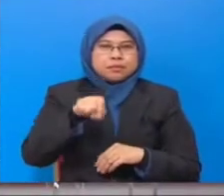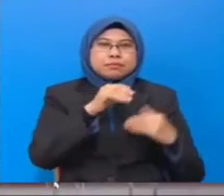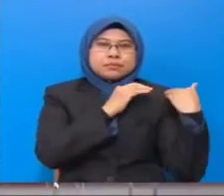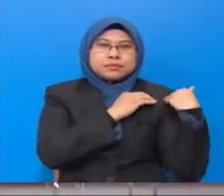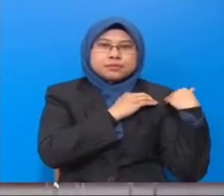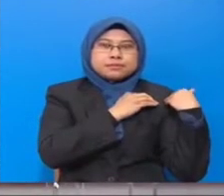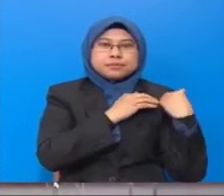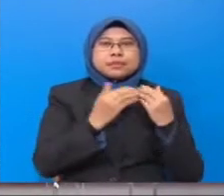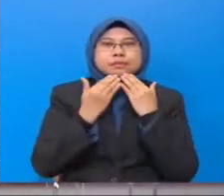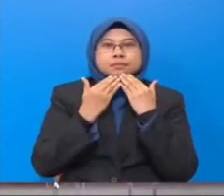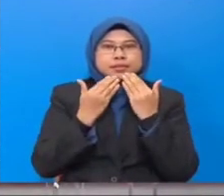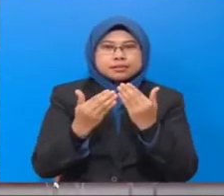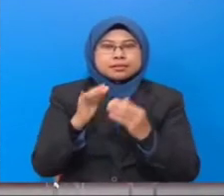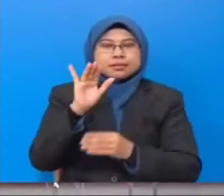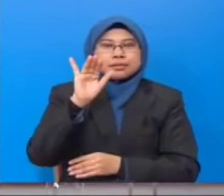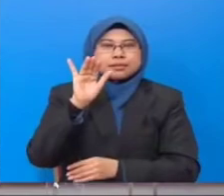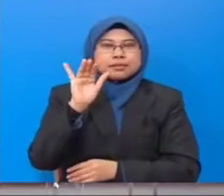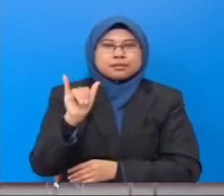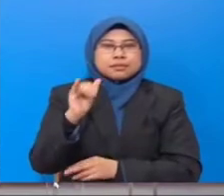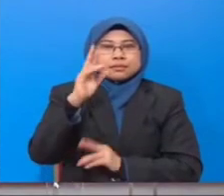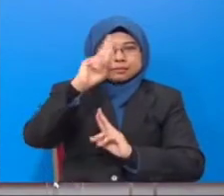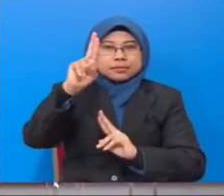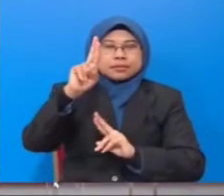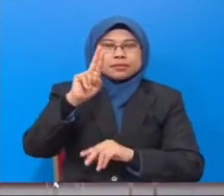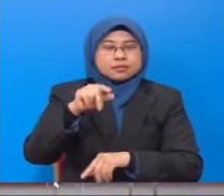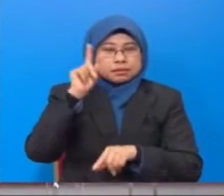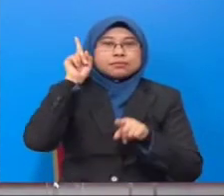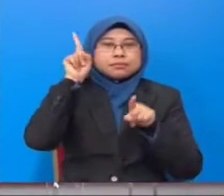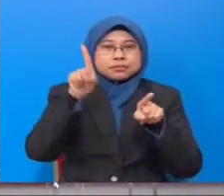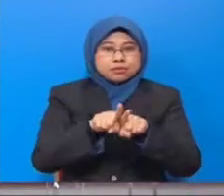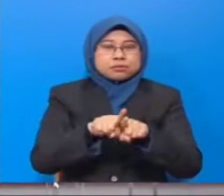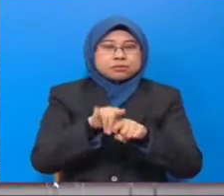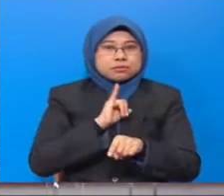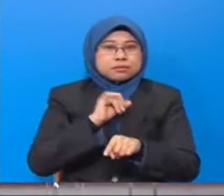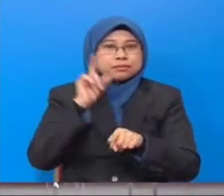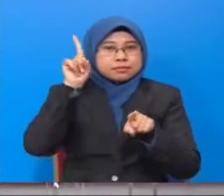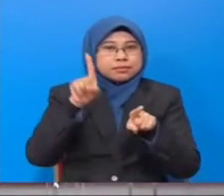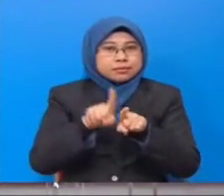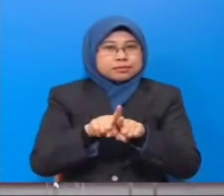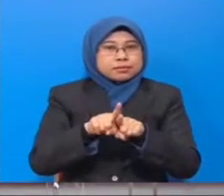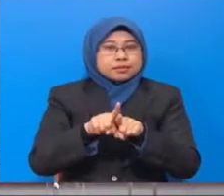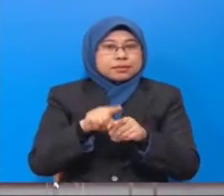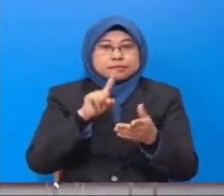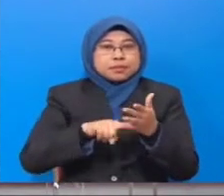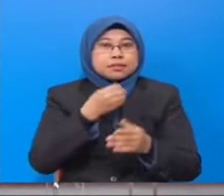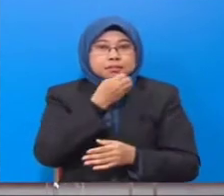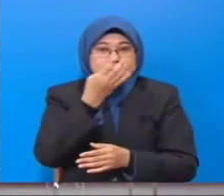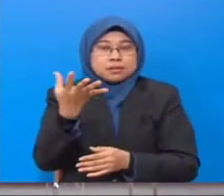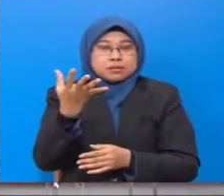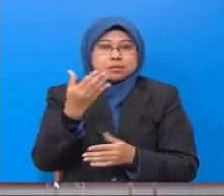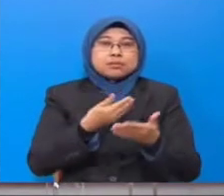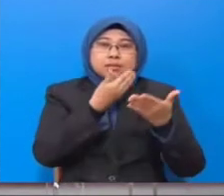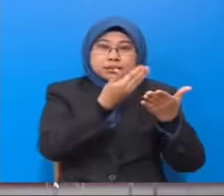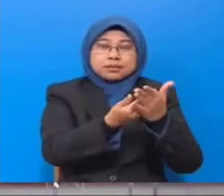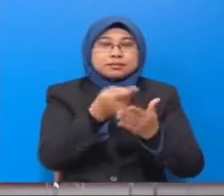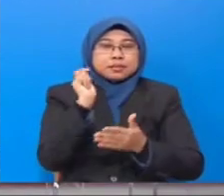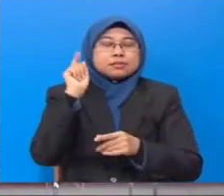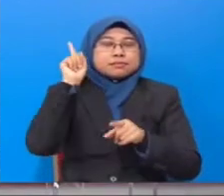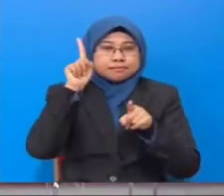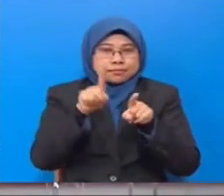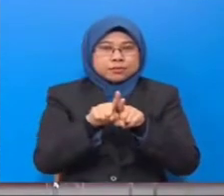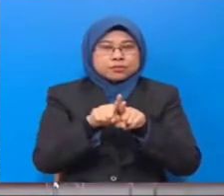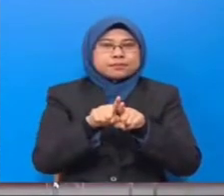Oh makasih WiFi Saya mau setuju dengan apa yang dinyatakan dan diutarakan tadi